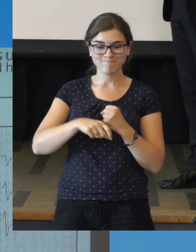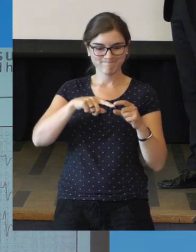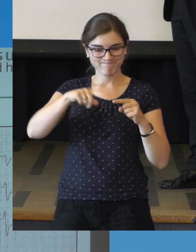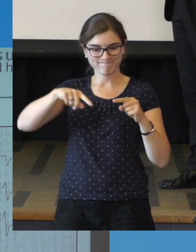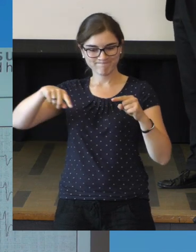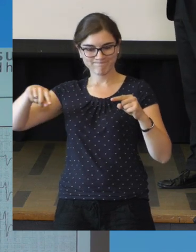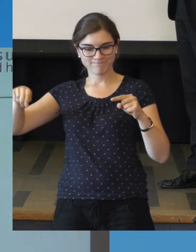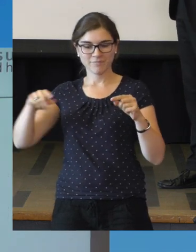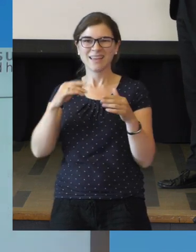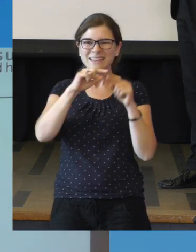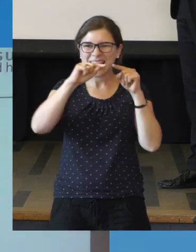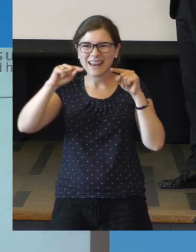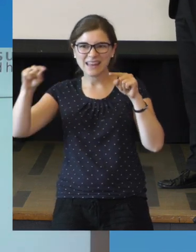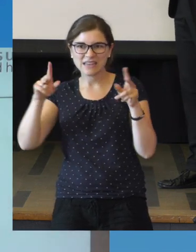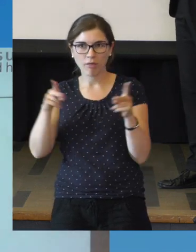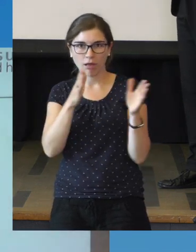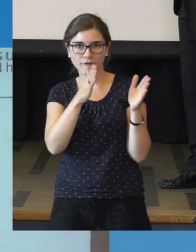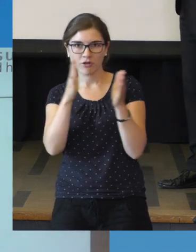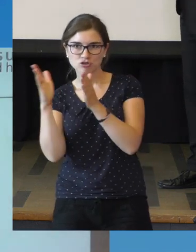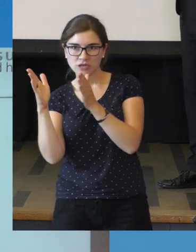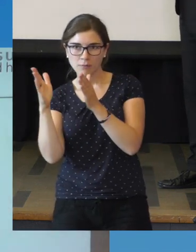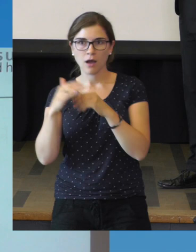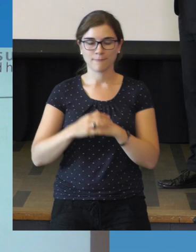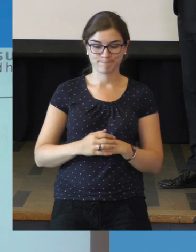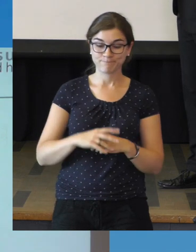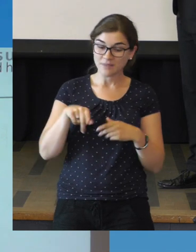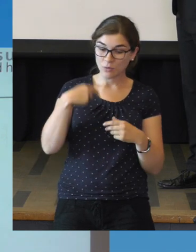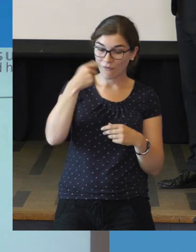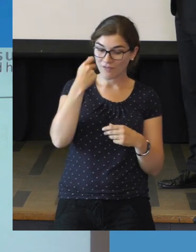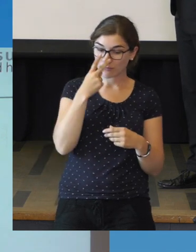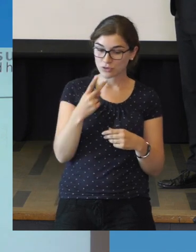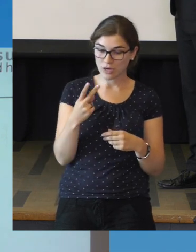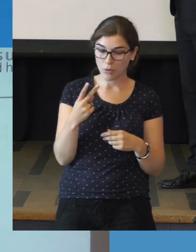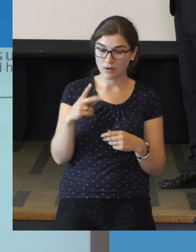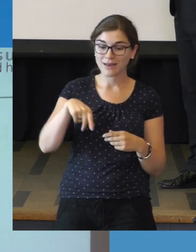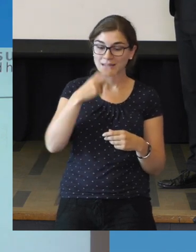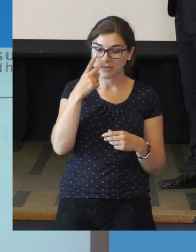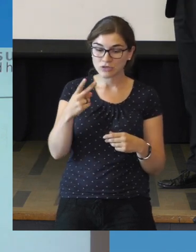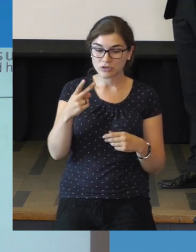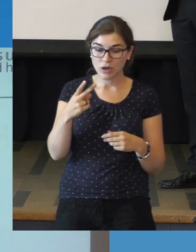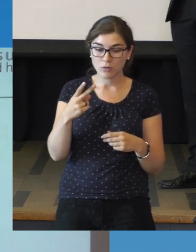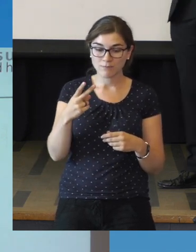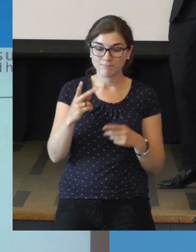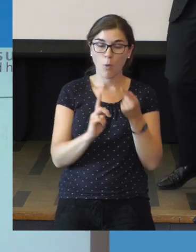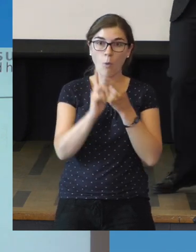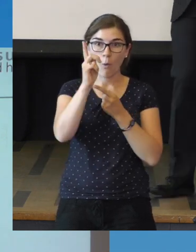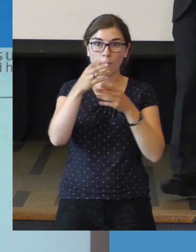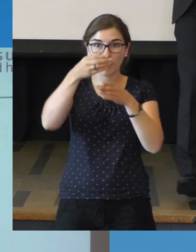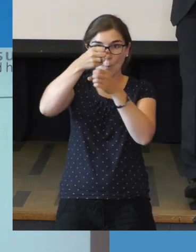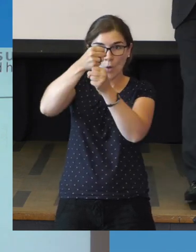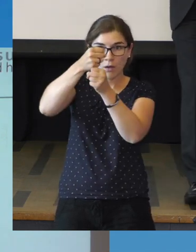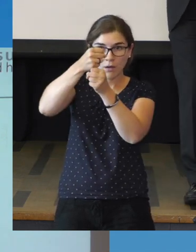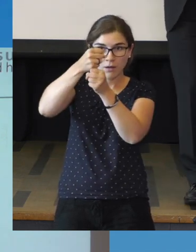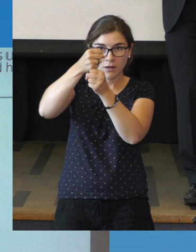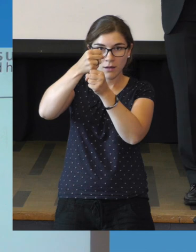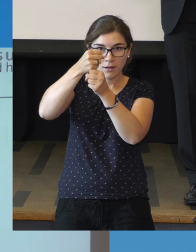EKG-Linien sich deutlich verschoben haben, und wenn Sie sich den Katheterfilm dann ansehen, dann sehen Sie, das Gefäß ist ganz oben am Beginn